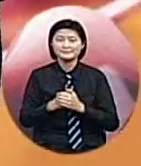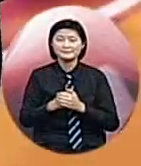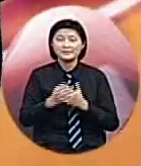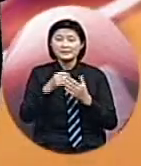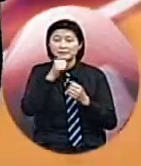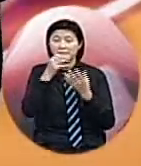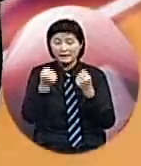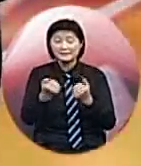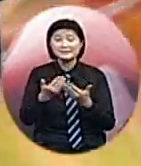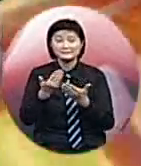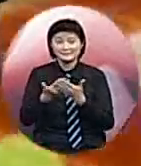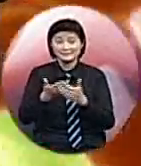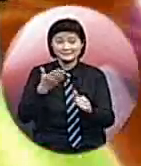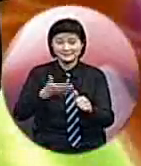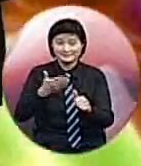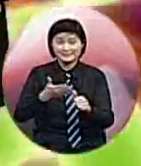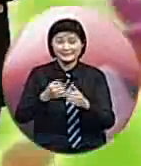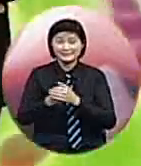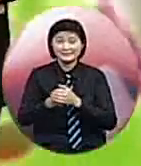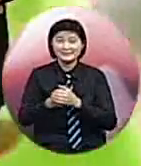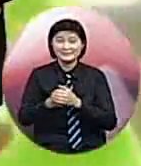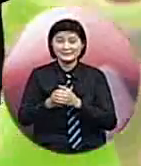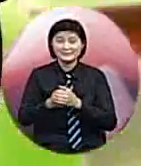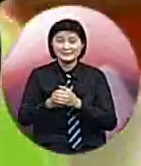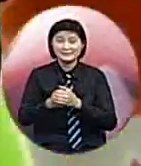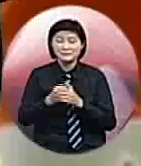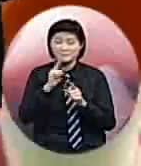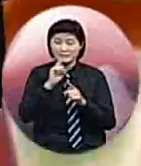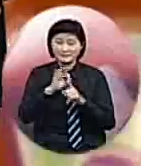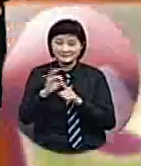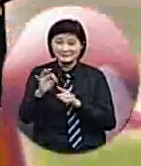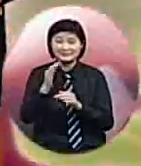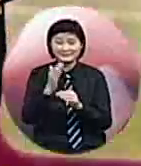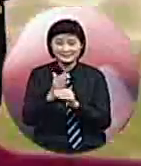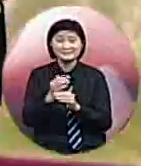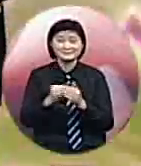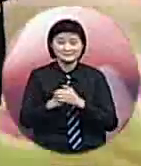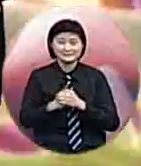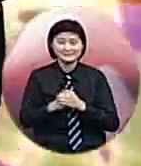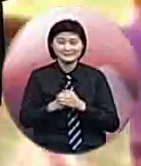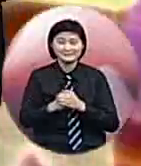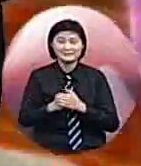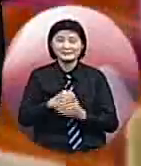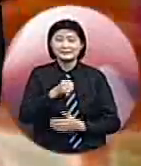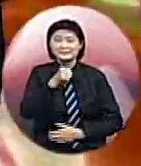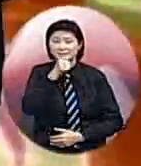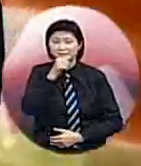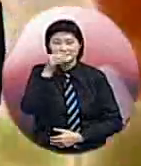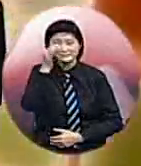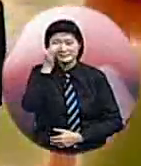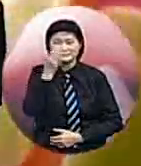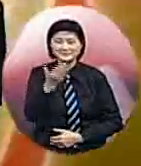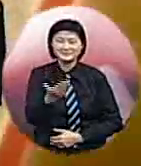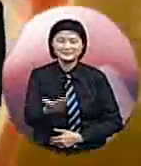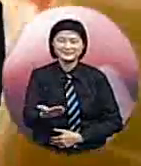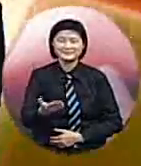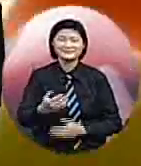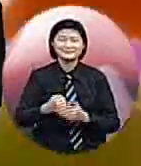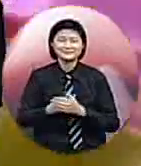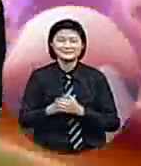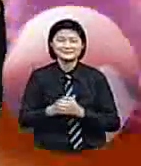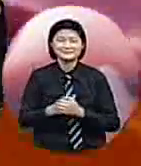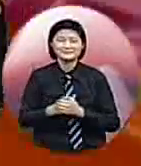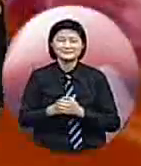많이 볼게요. 주라고 지금 내가 작가님 피디님 이렇게 우리가 잔소리 조금 하고 있어. 점수. 자, 점수 볼게요. 점수 보여.